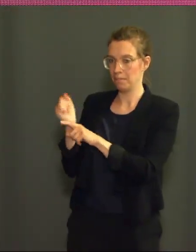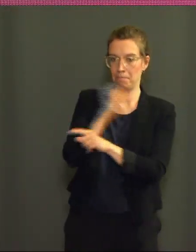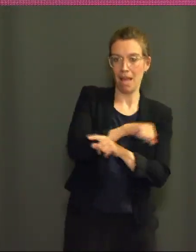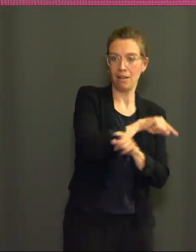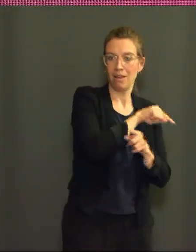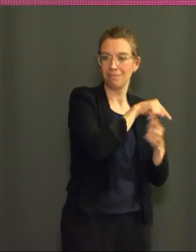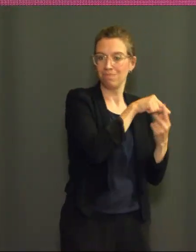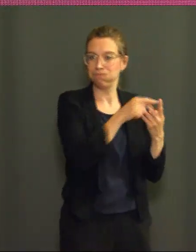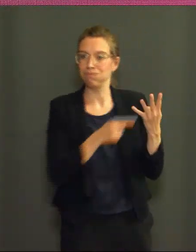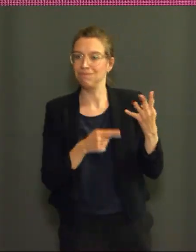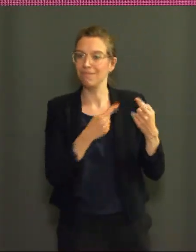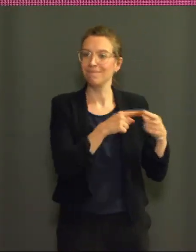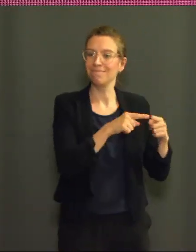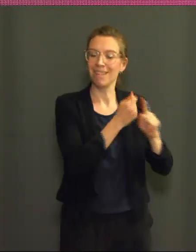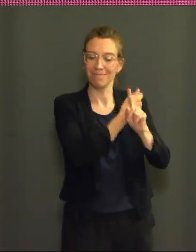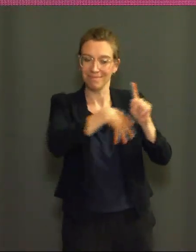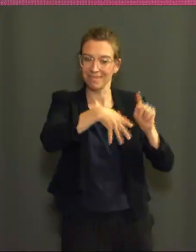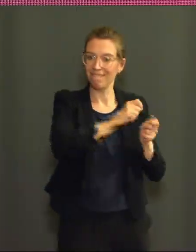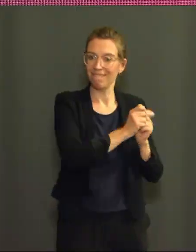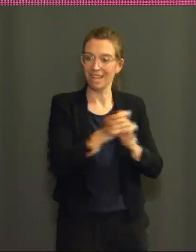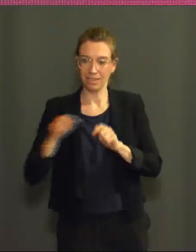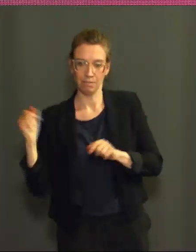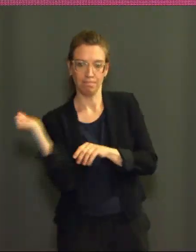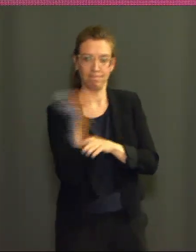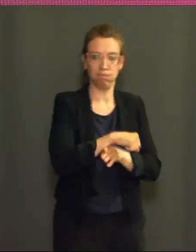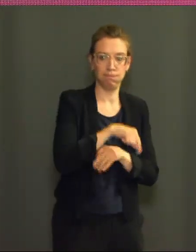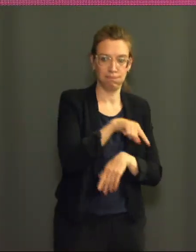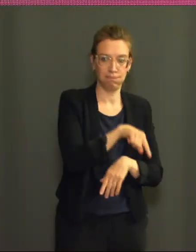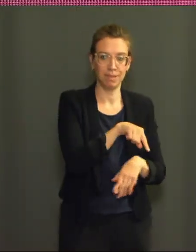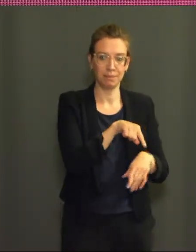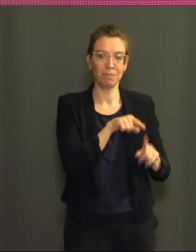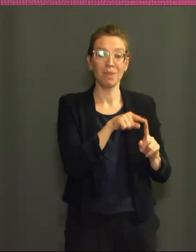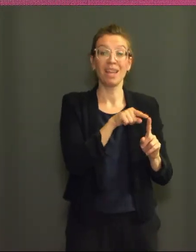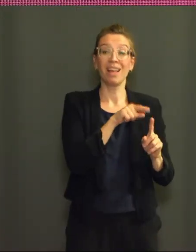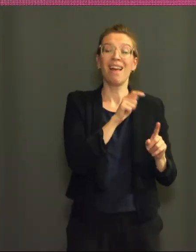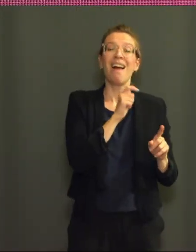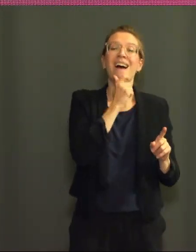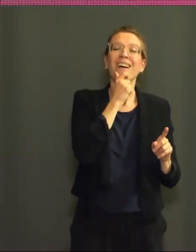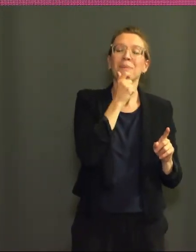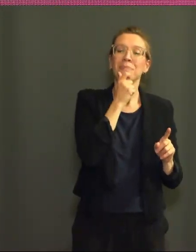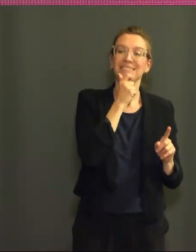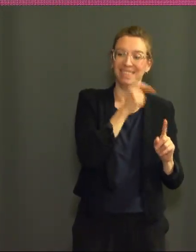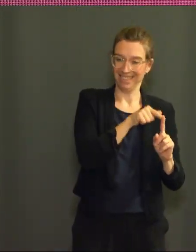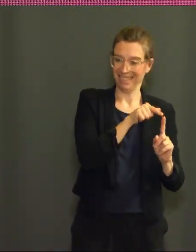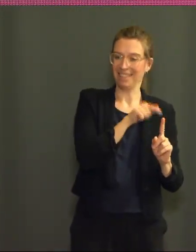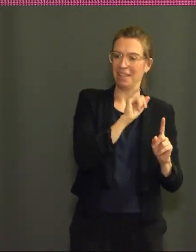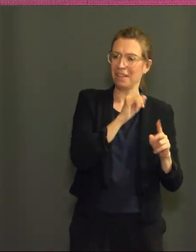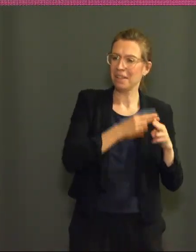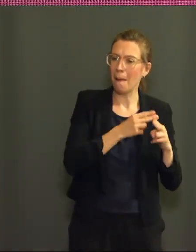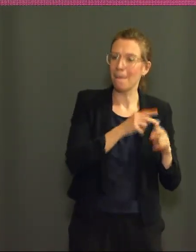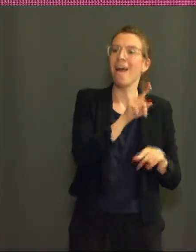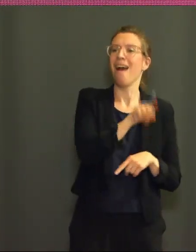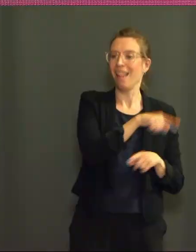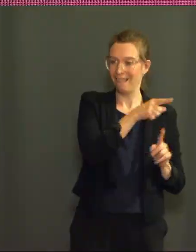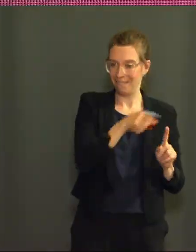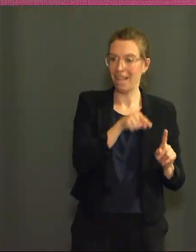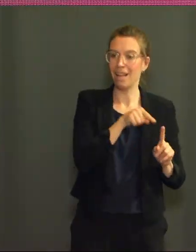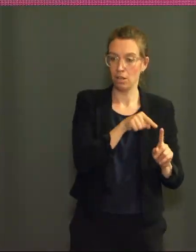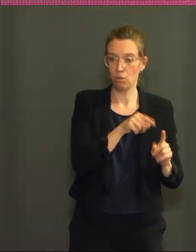De Alpha- of Britse variant blijft evenwel dominant met 82% van de besmettingen. De Beta-